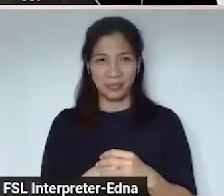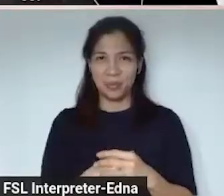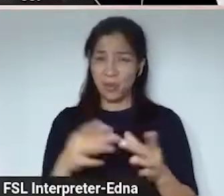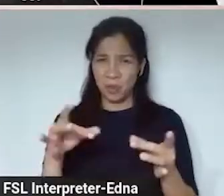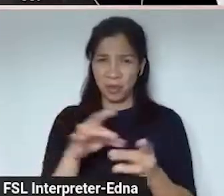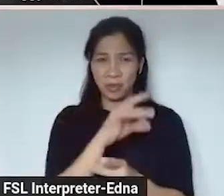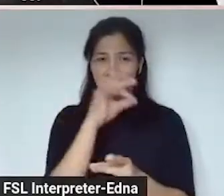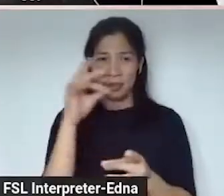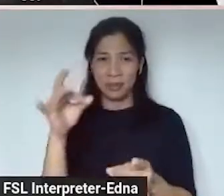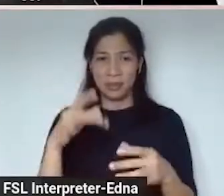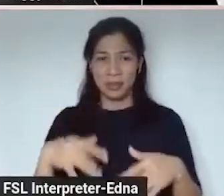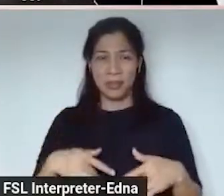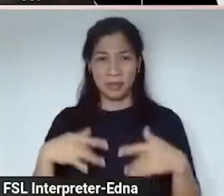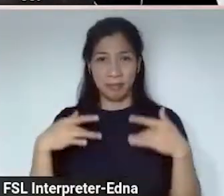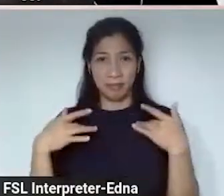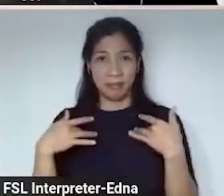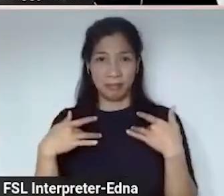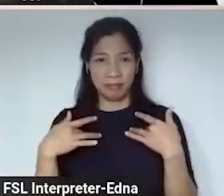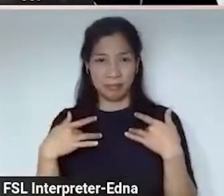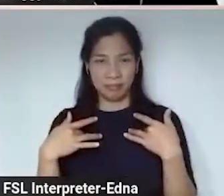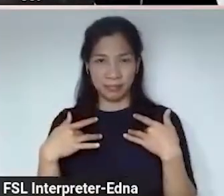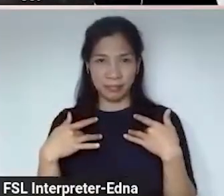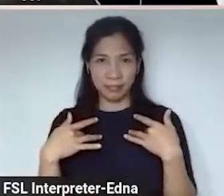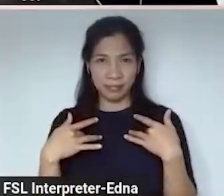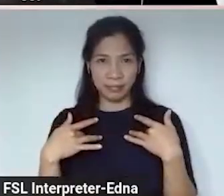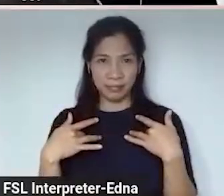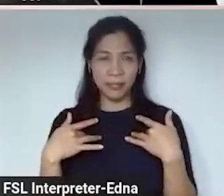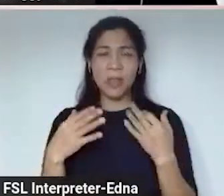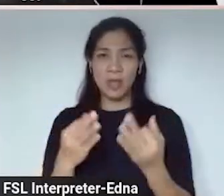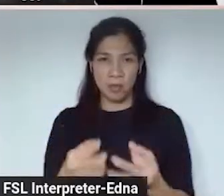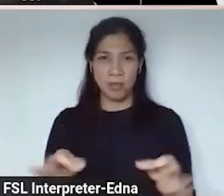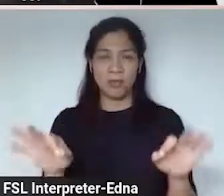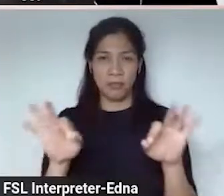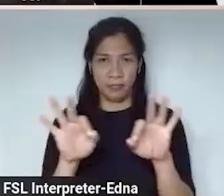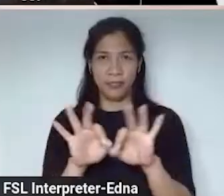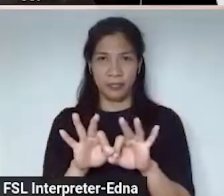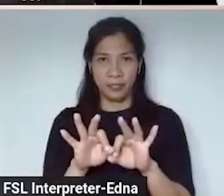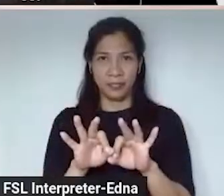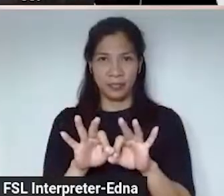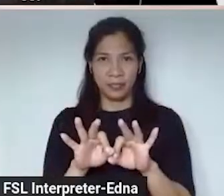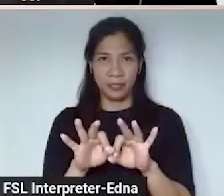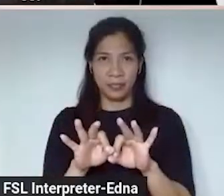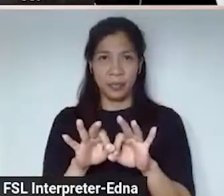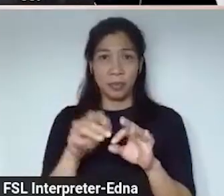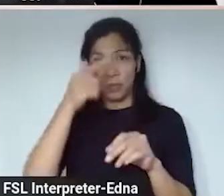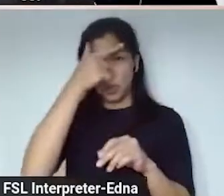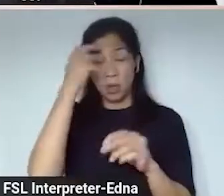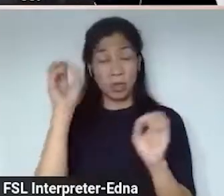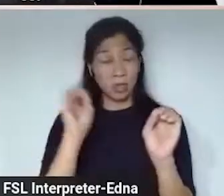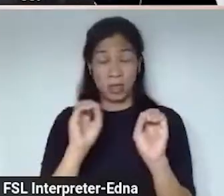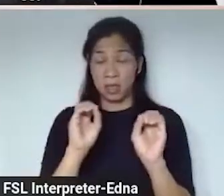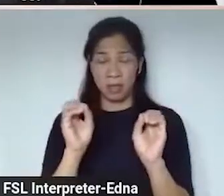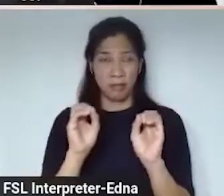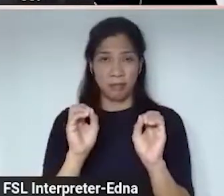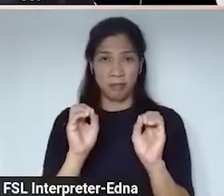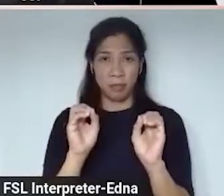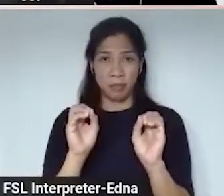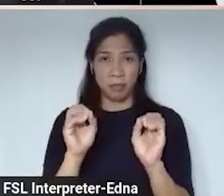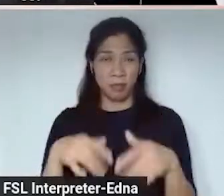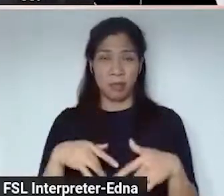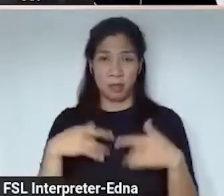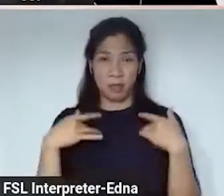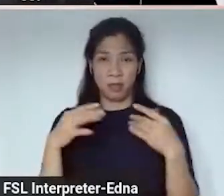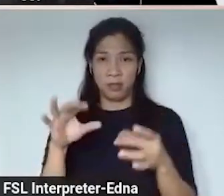tao, important talaga yon. Kasi kung wala kang spiritual life, wala ka rin